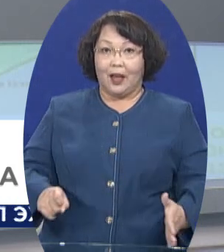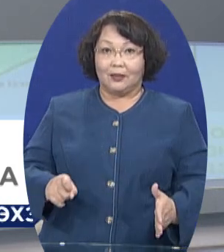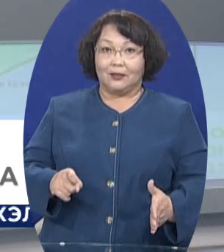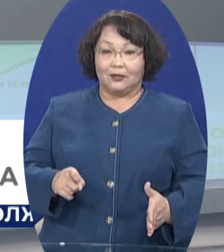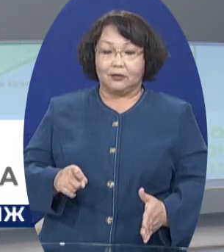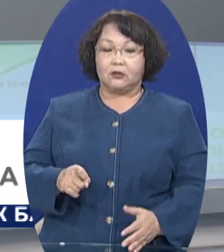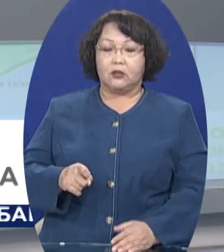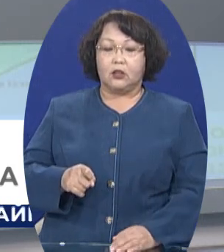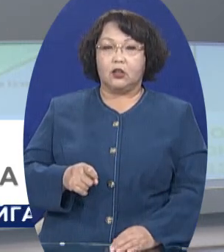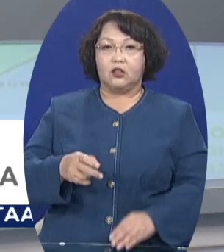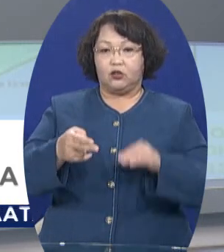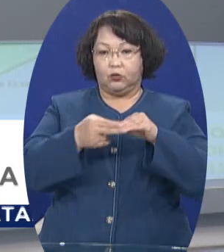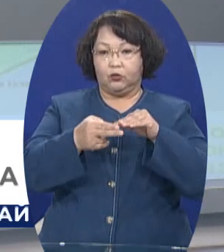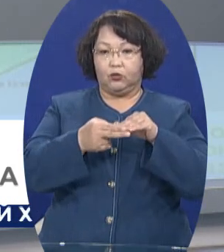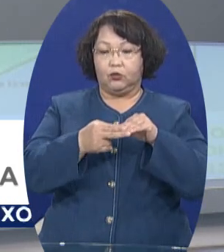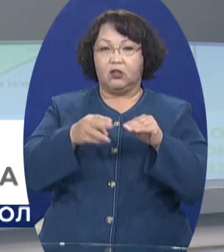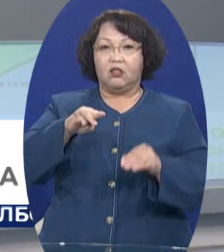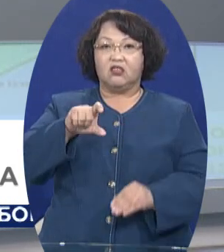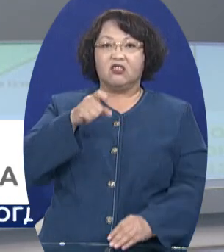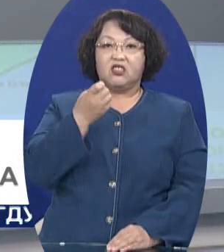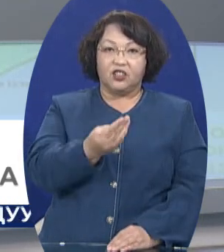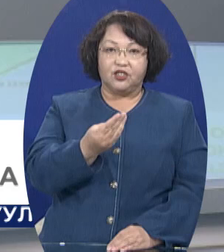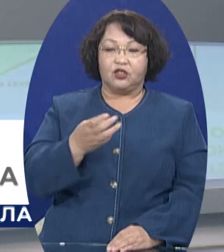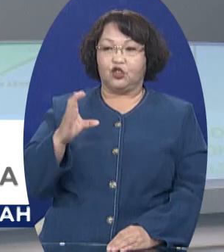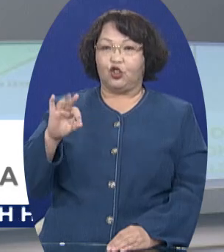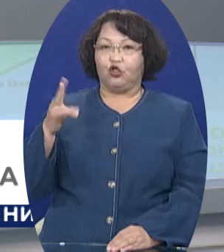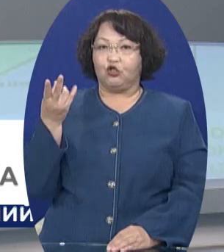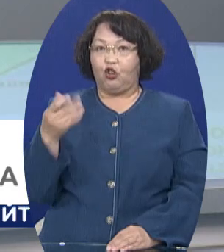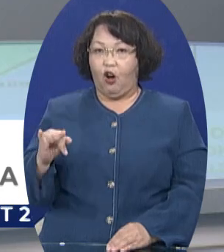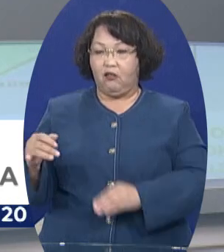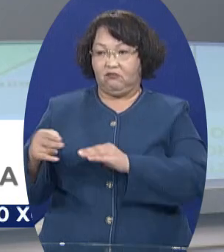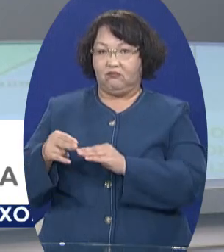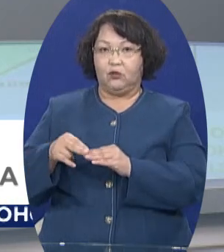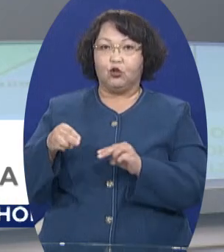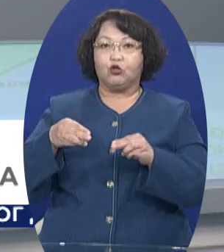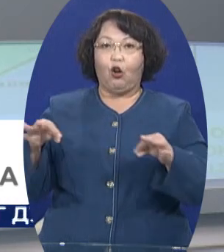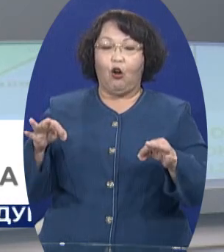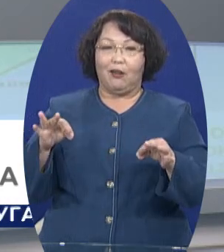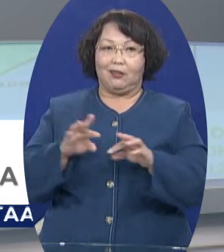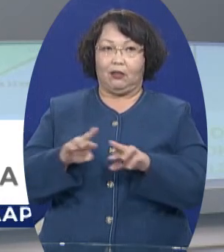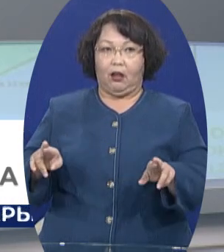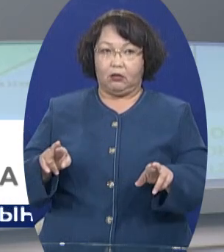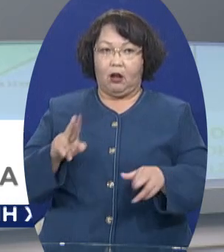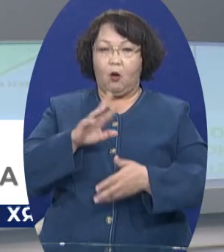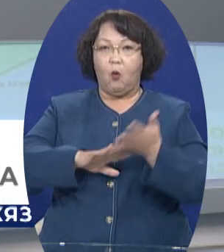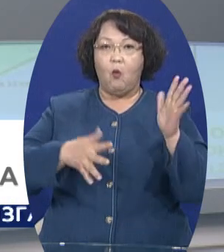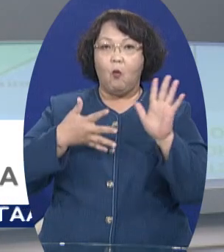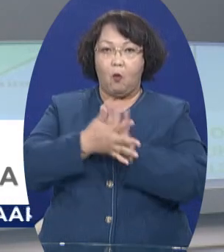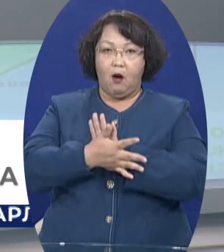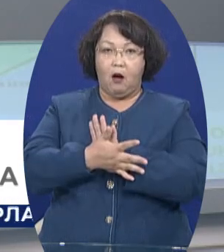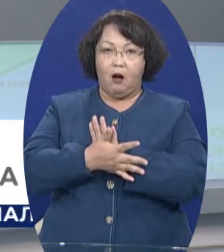хэрэгслийг тэгш сонгоогоор нь ангилж явуулахар болсон байна. Энэхүү тэгш сонгоогоор нь ангилж явуулснаар бүс доторх тээврийн хэрэгслийн хөдөлгөөний